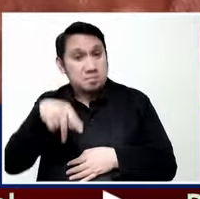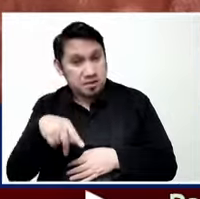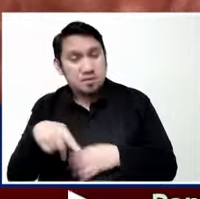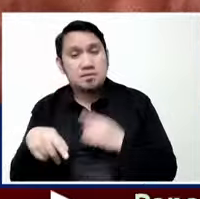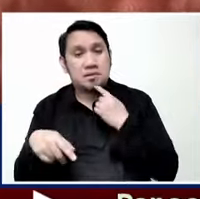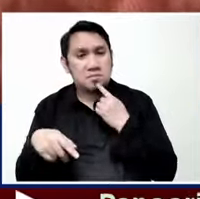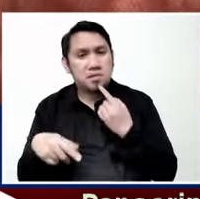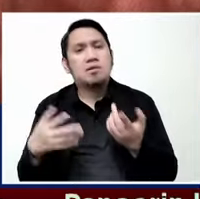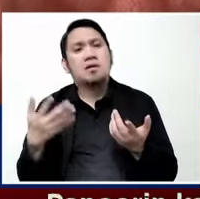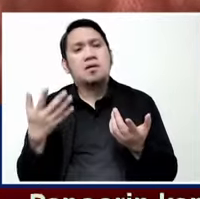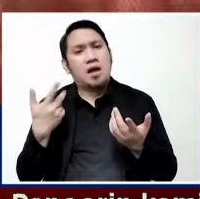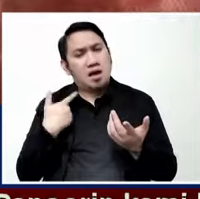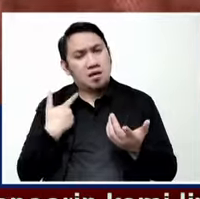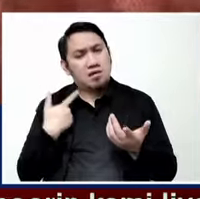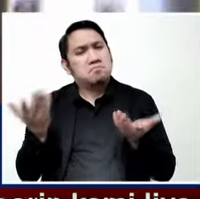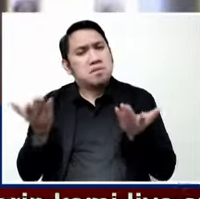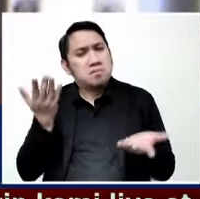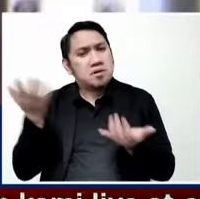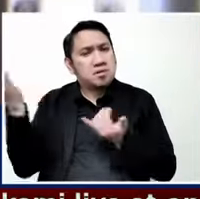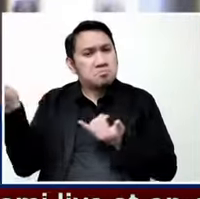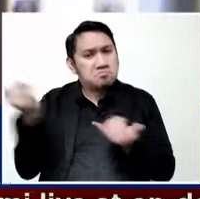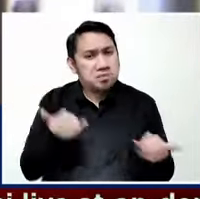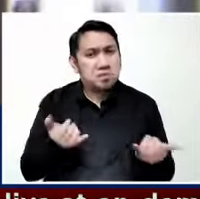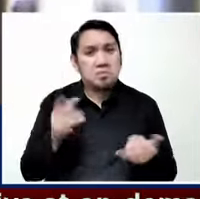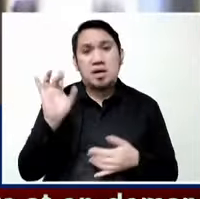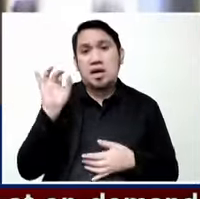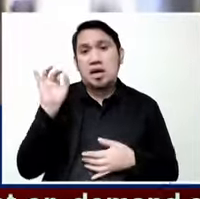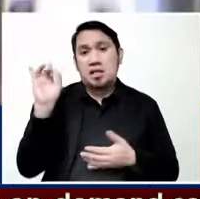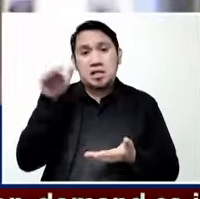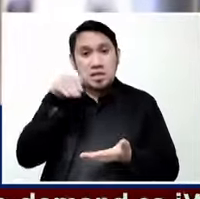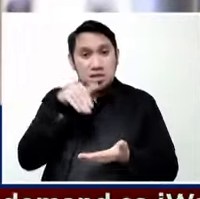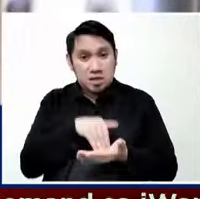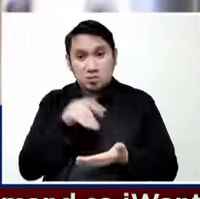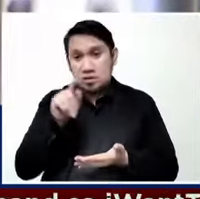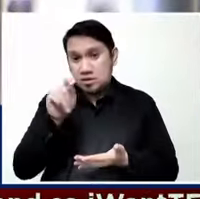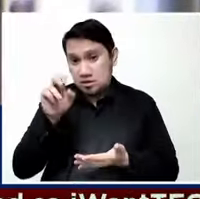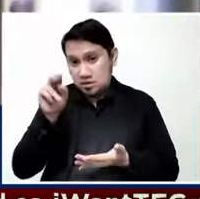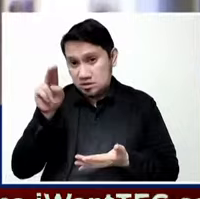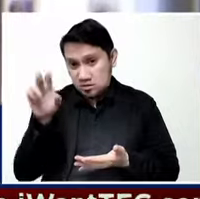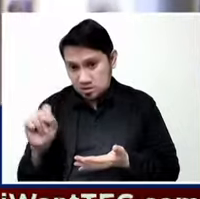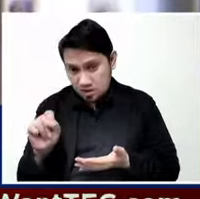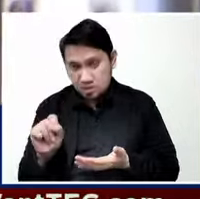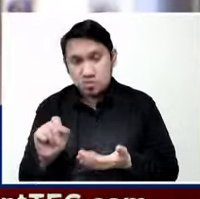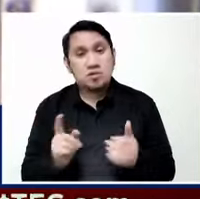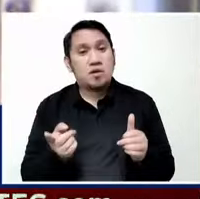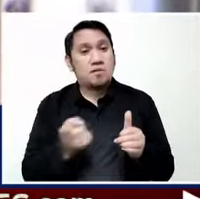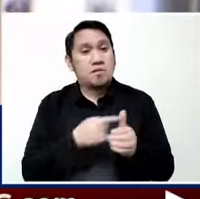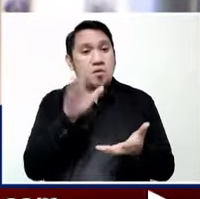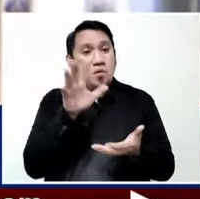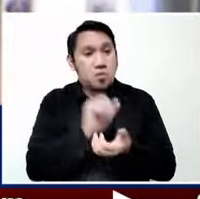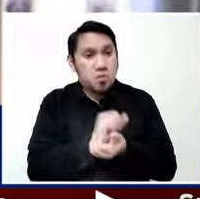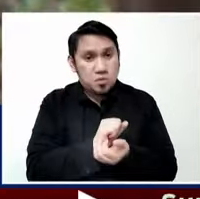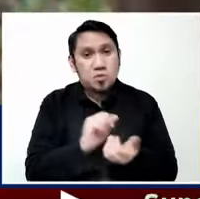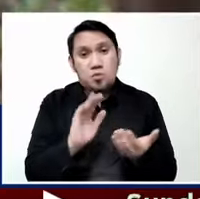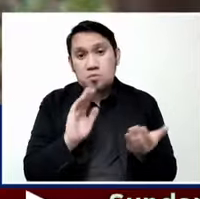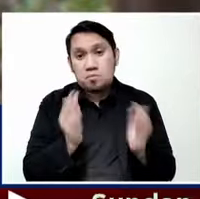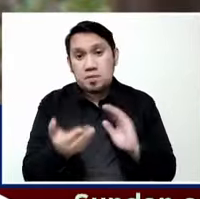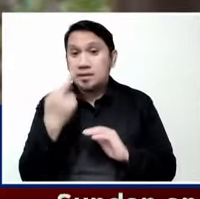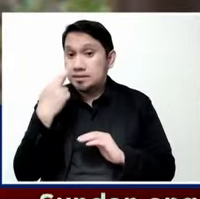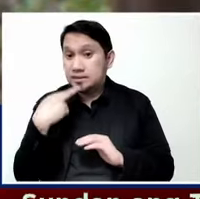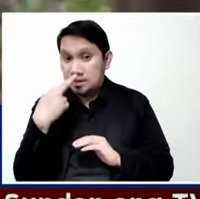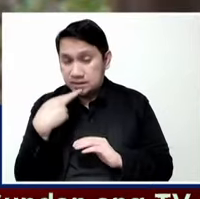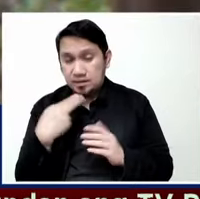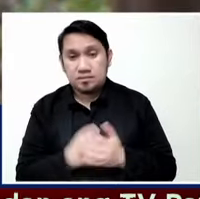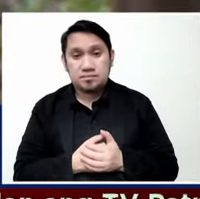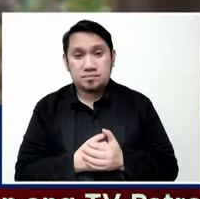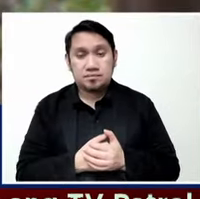nila ang pag-aangkat ng paunang 8,000 metric tons ng puting sibuyas na mauunang maubos kumpara sa pula. Nangako